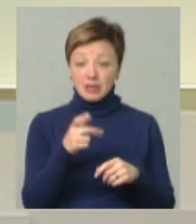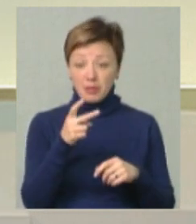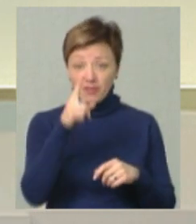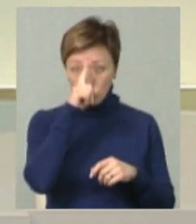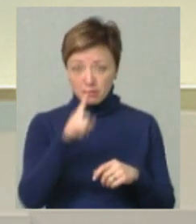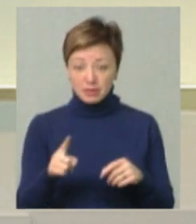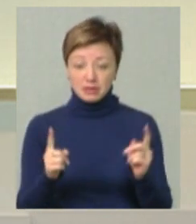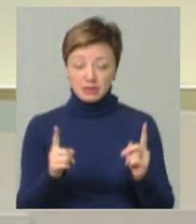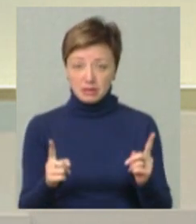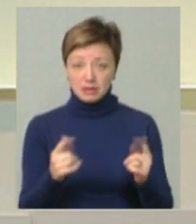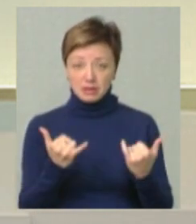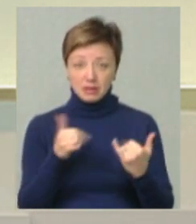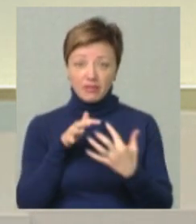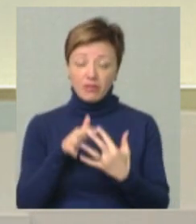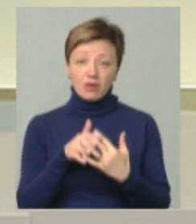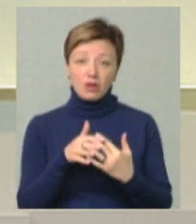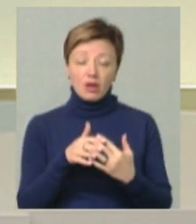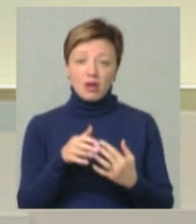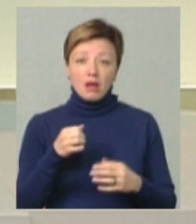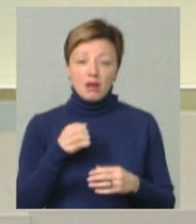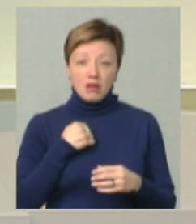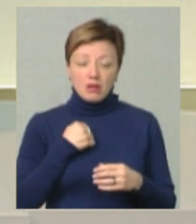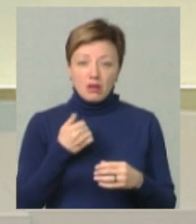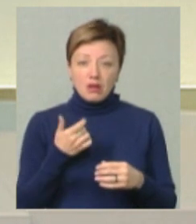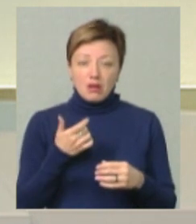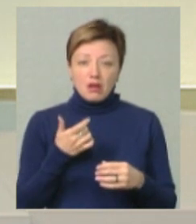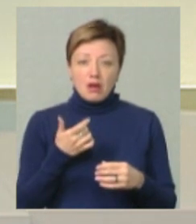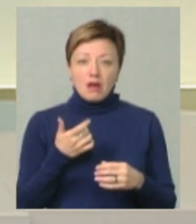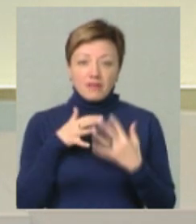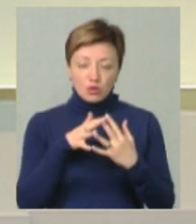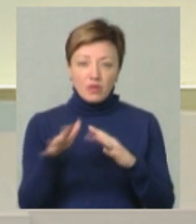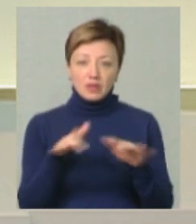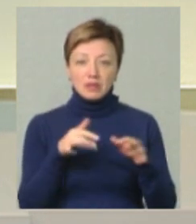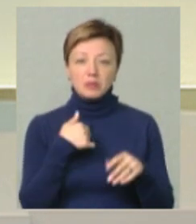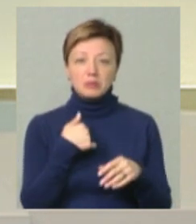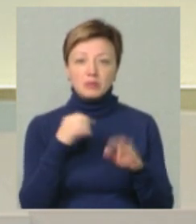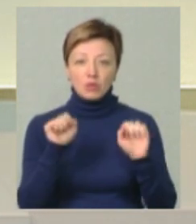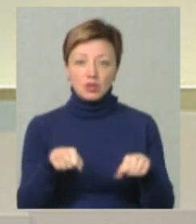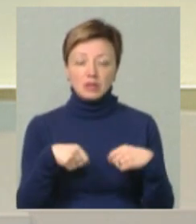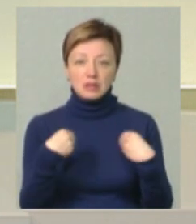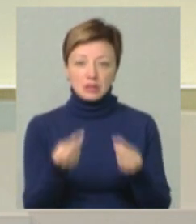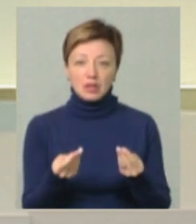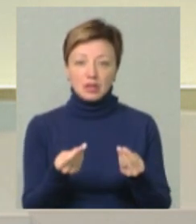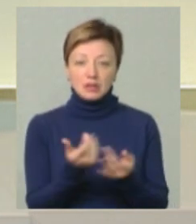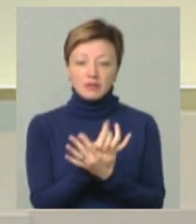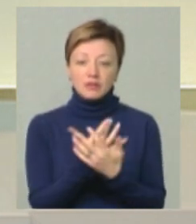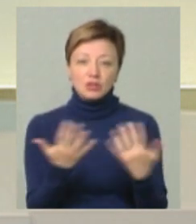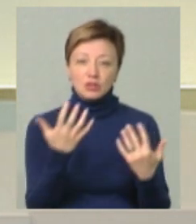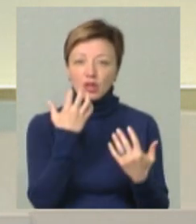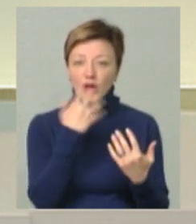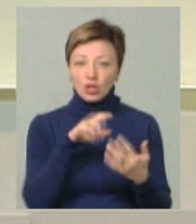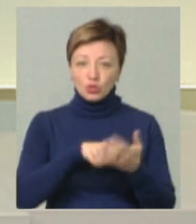місяця цих, що йде зараз військові дії, то ми змогли надати, тобто в різні гарячі